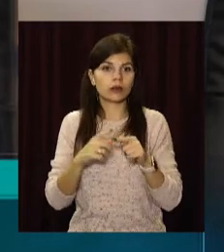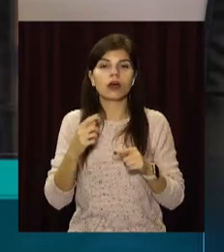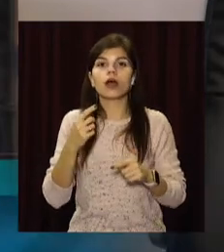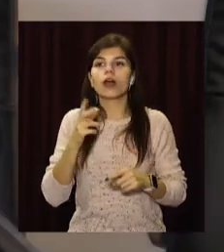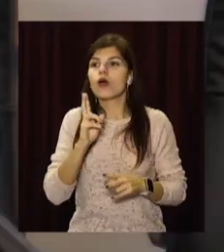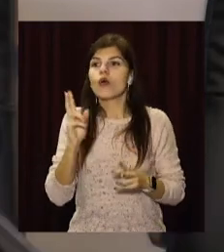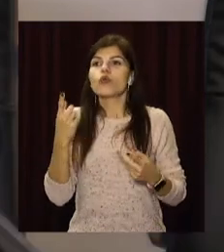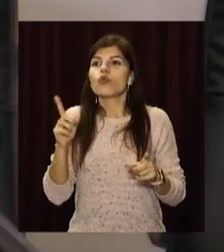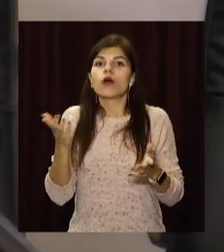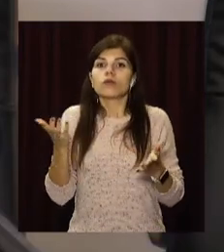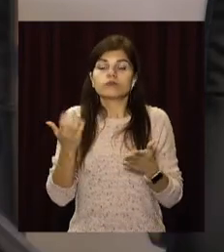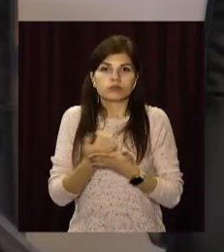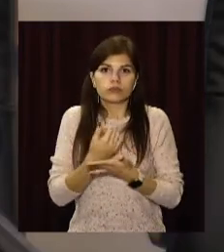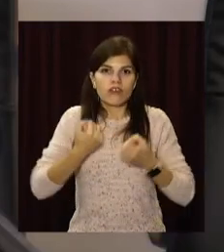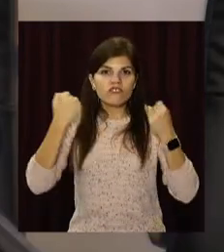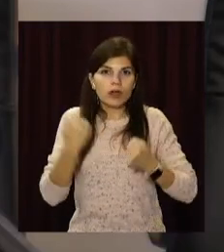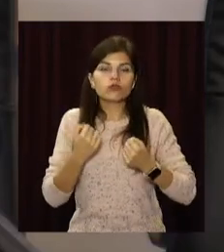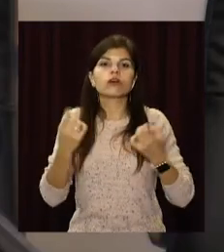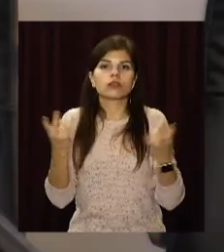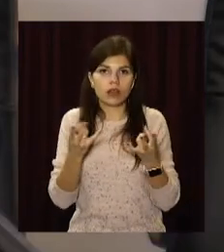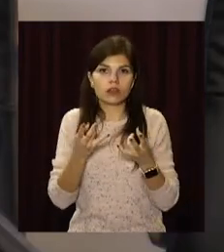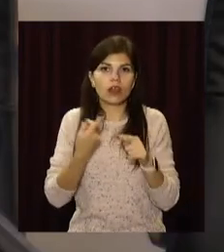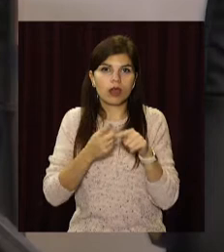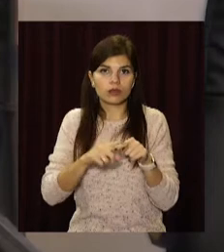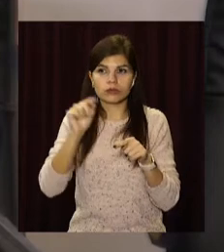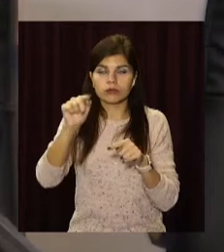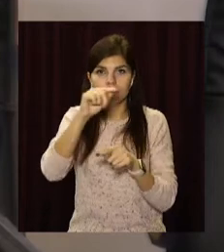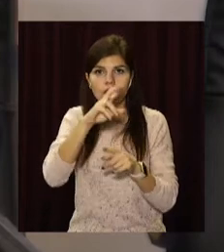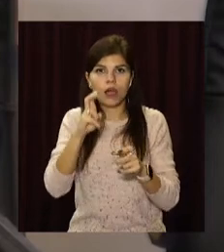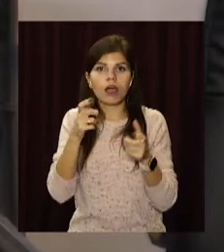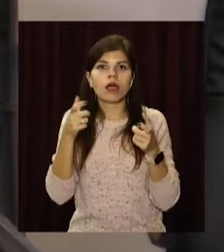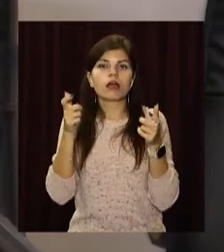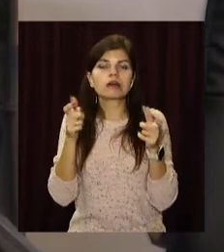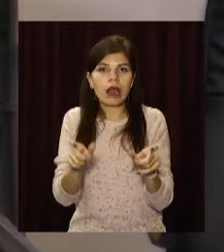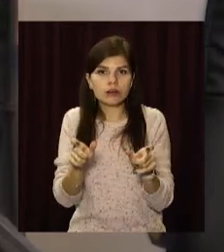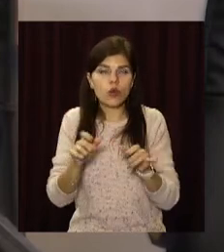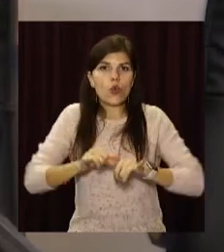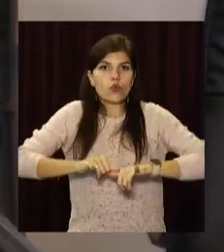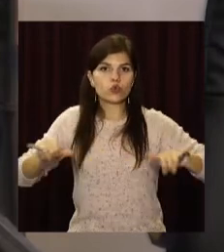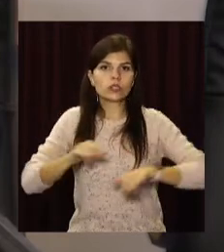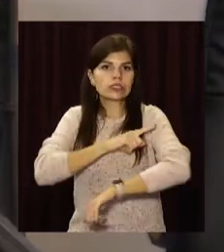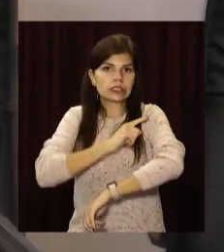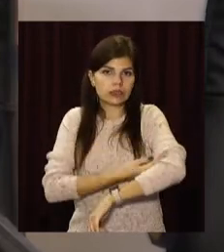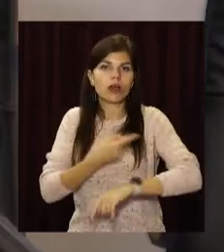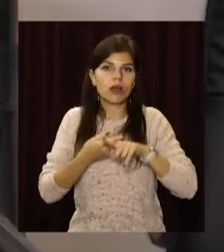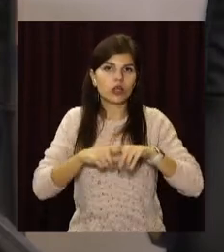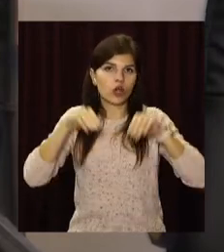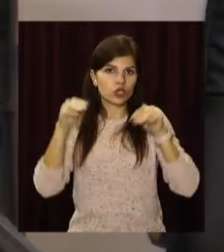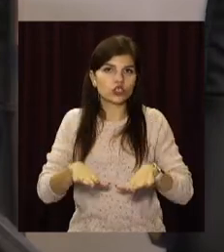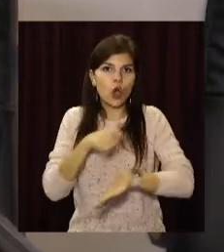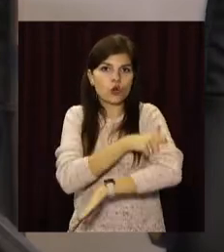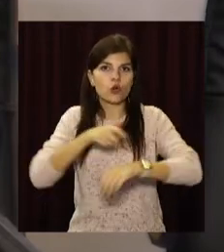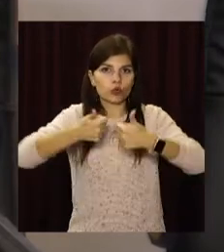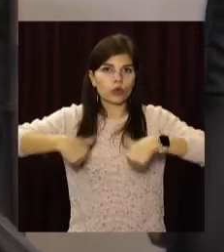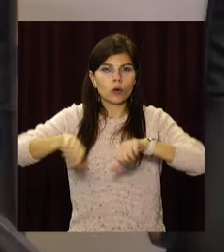іншого виходу, аніж посилити саме в цих областях карантинні обмеження, що і було прийнято на позачергових засіданнях комісії